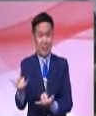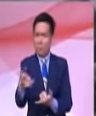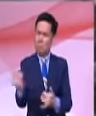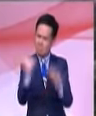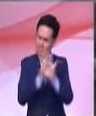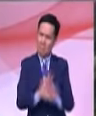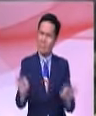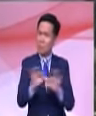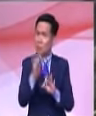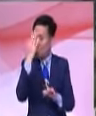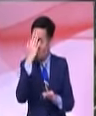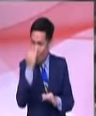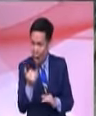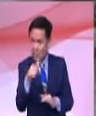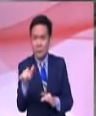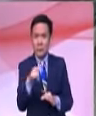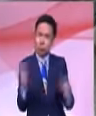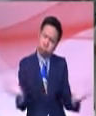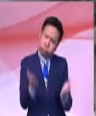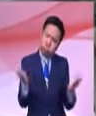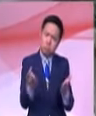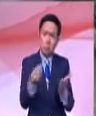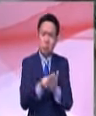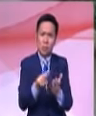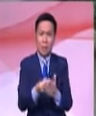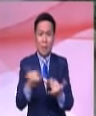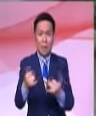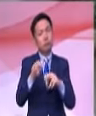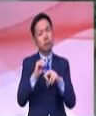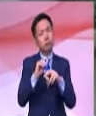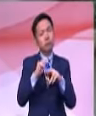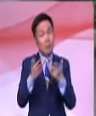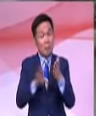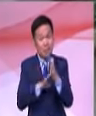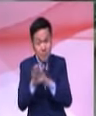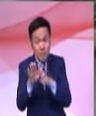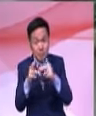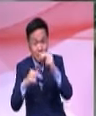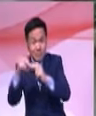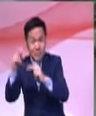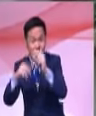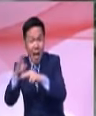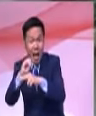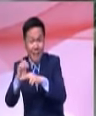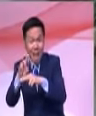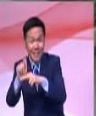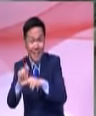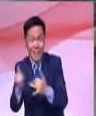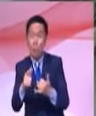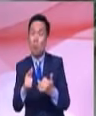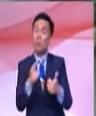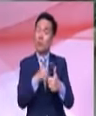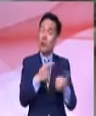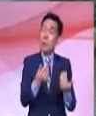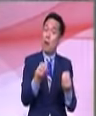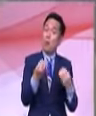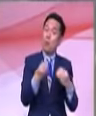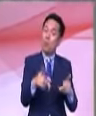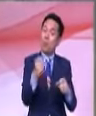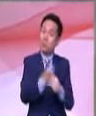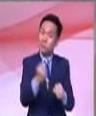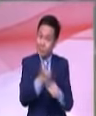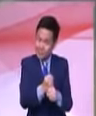penting sebagai langkah pemulihan ekonomi negara. Pembinaannya mampu memberi kesan berganda seperti penyediaan peluang pekerjaan dan